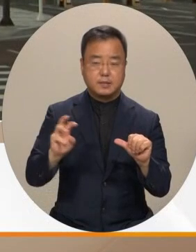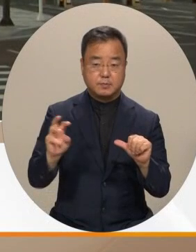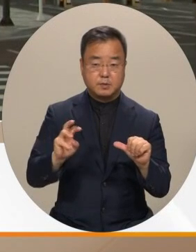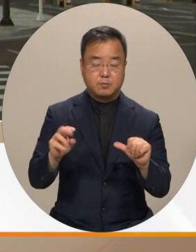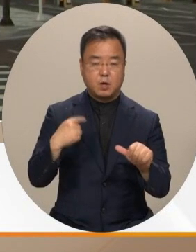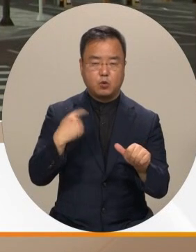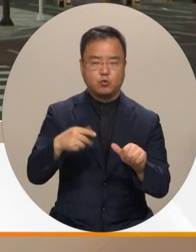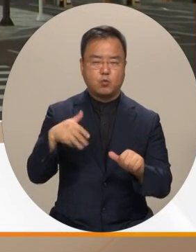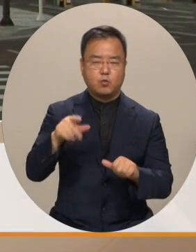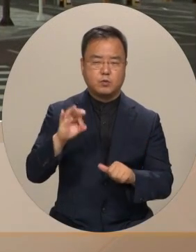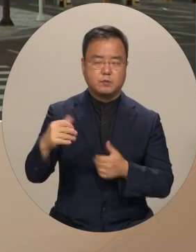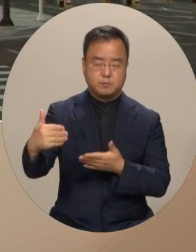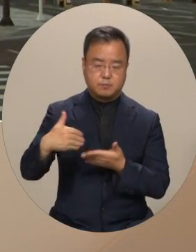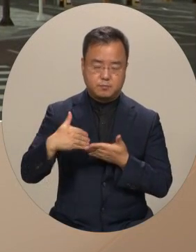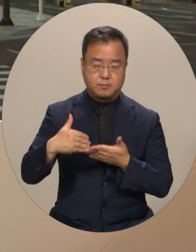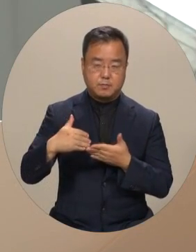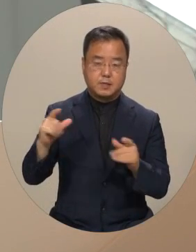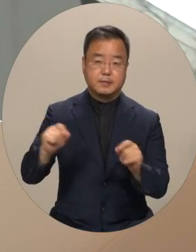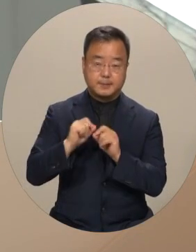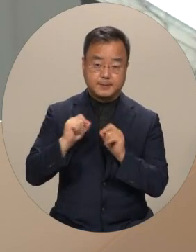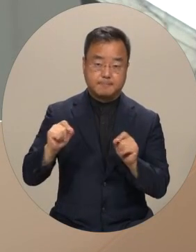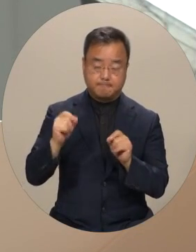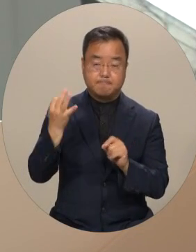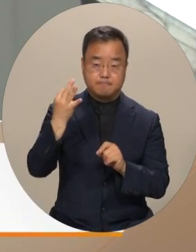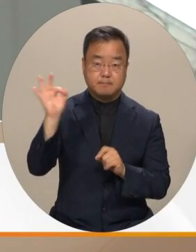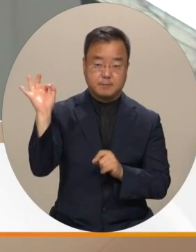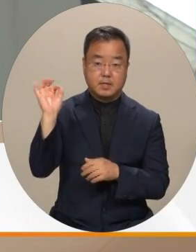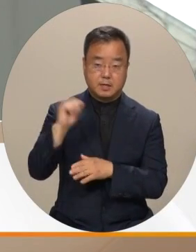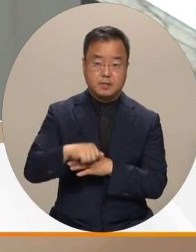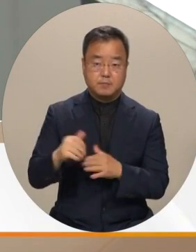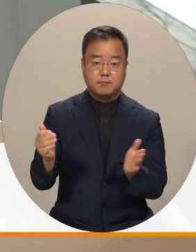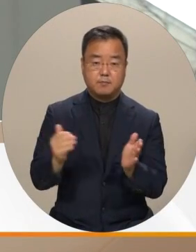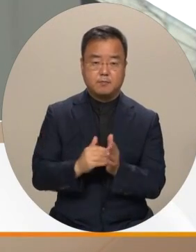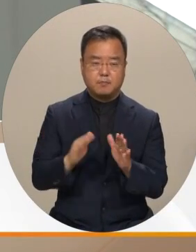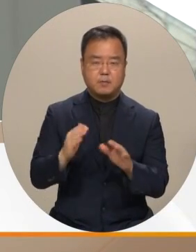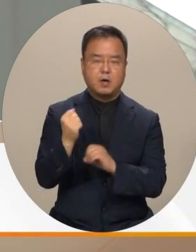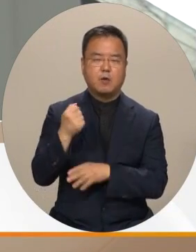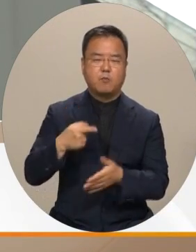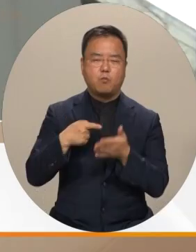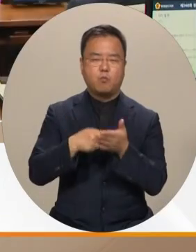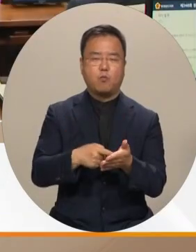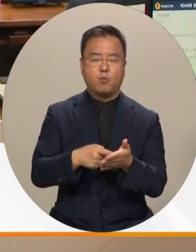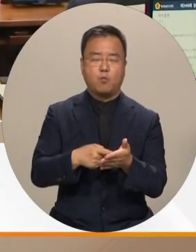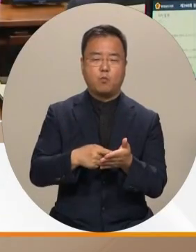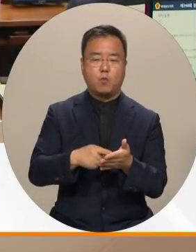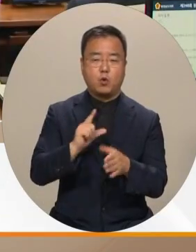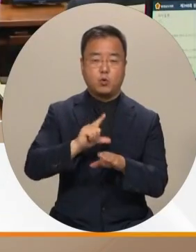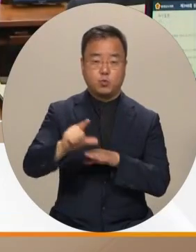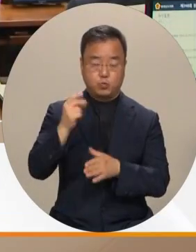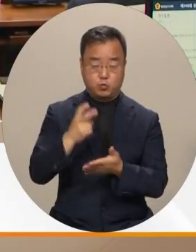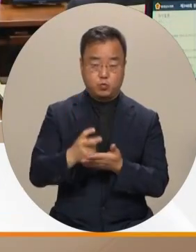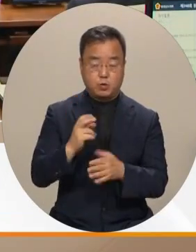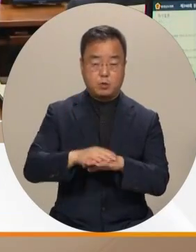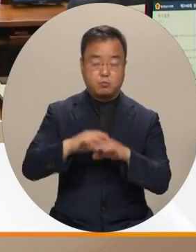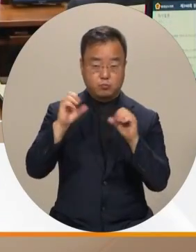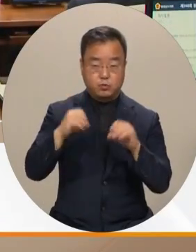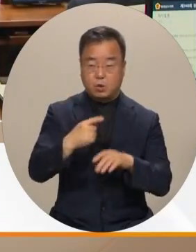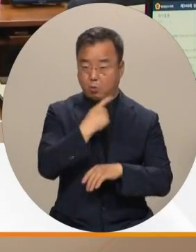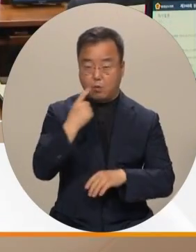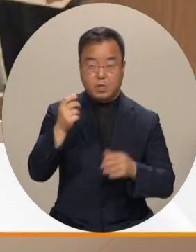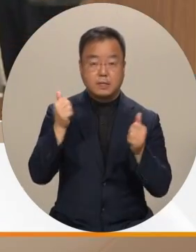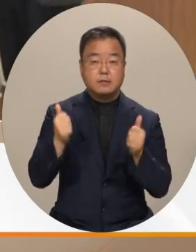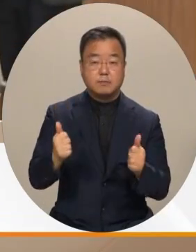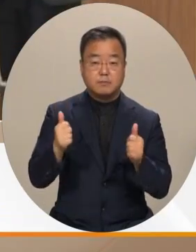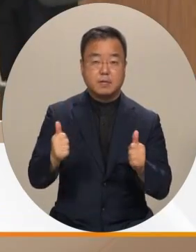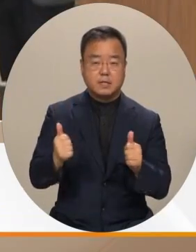제기한 집행정지 신청을 받아들였는데 이로써 보안 소송인 조례안 재결 무효 확인 소송이 판결이